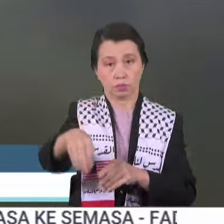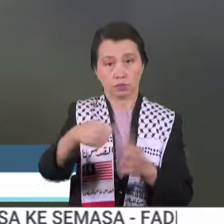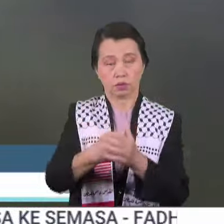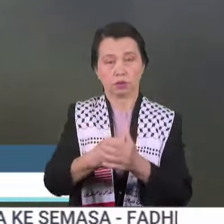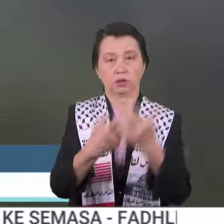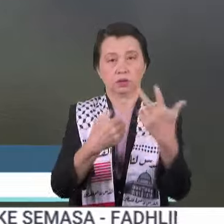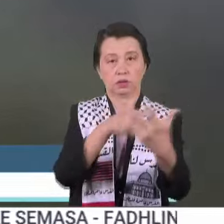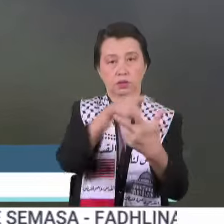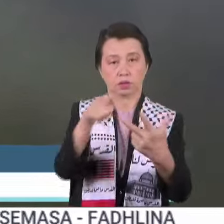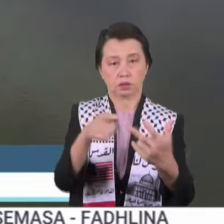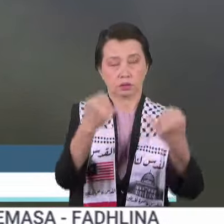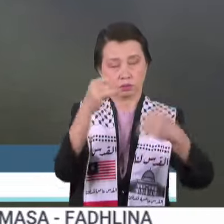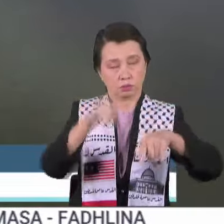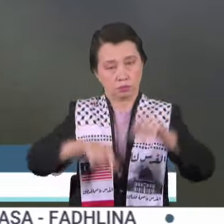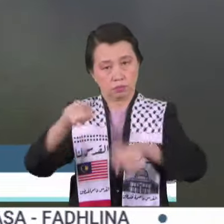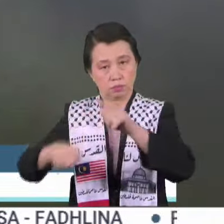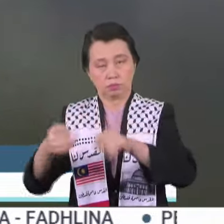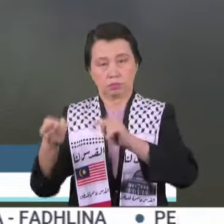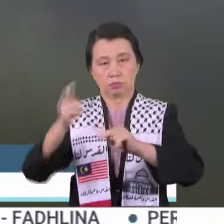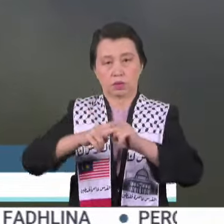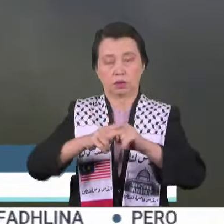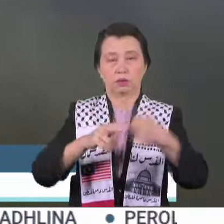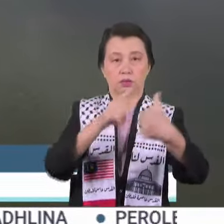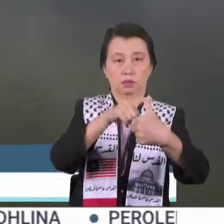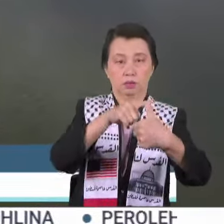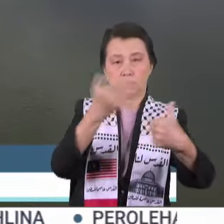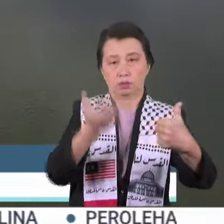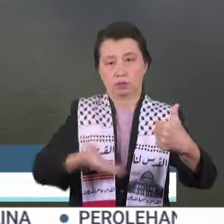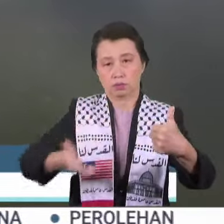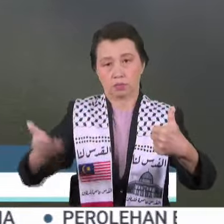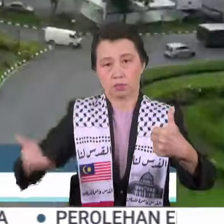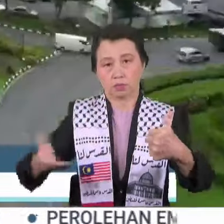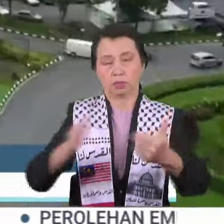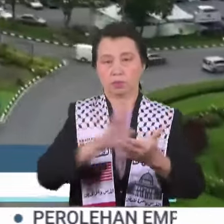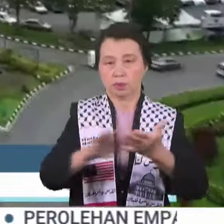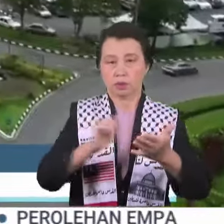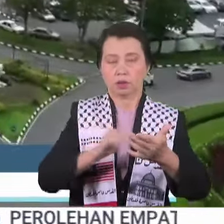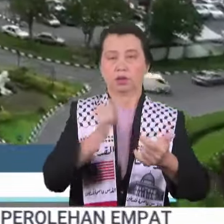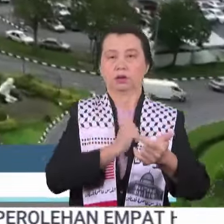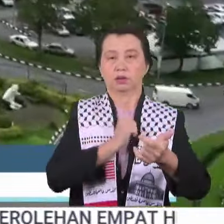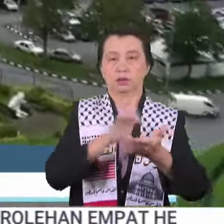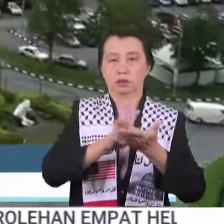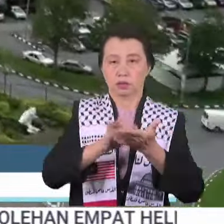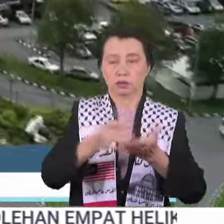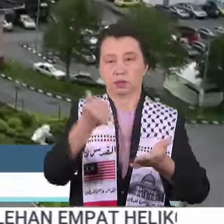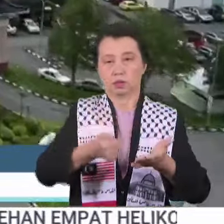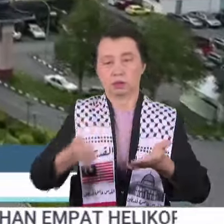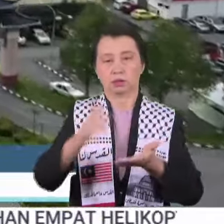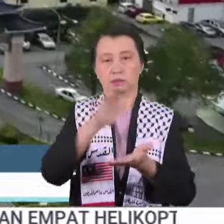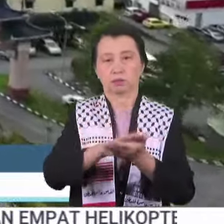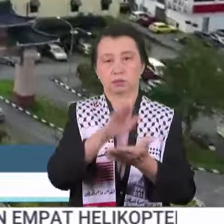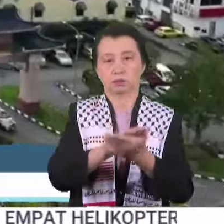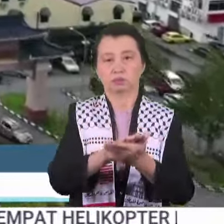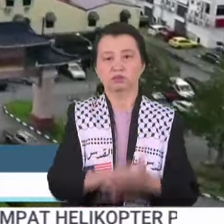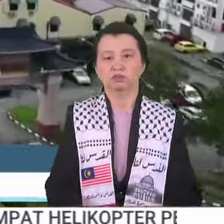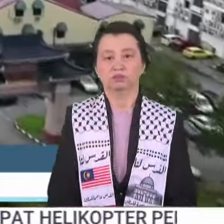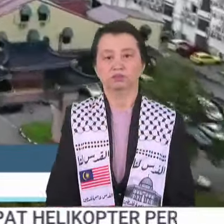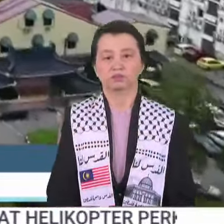tiga kategori barangan asas tambahan, iaitu barangan kebersihan diri, ubat-ubatan dan peralatan persekolahan.